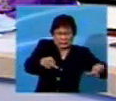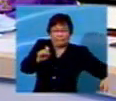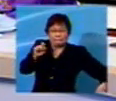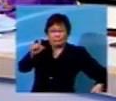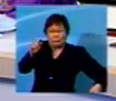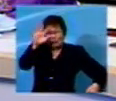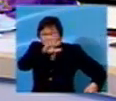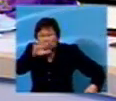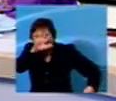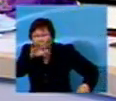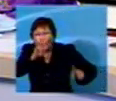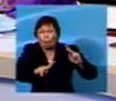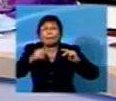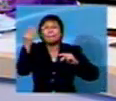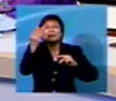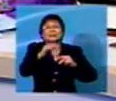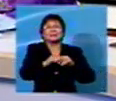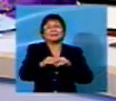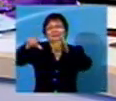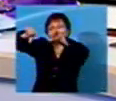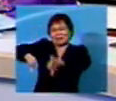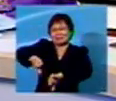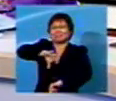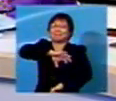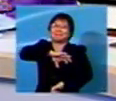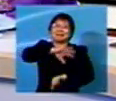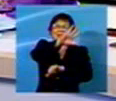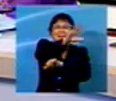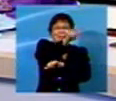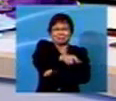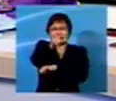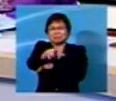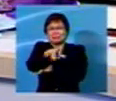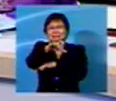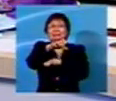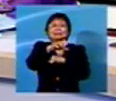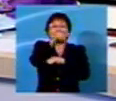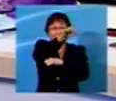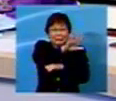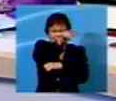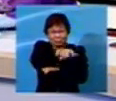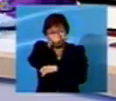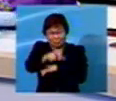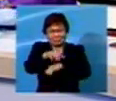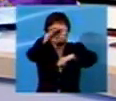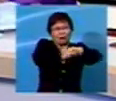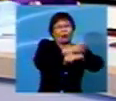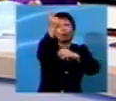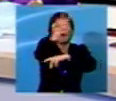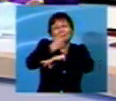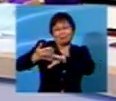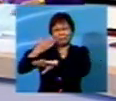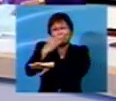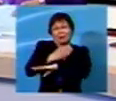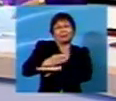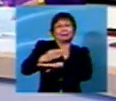mengaburi mata orang awam dipatahkan pihak polis lima suspek akhirnya dicekup di taman puteri ceras dua hari lalu bersama